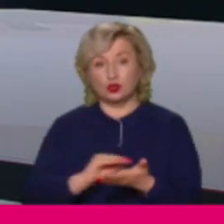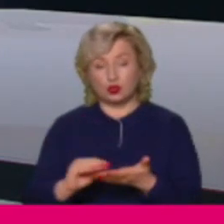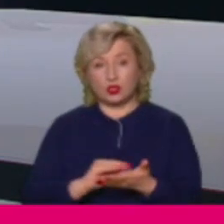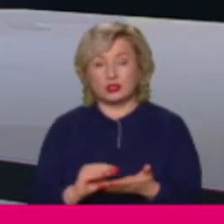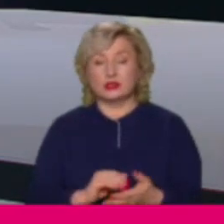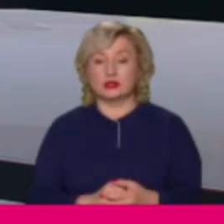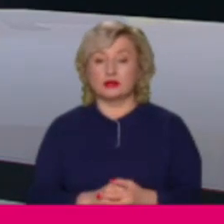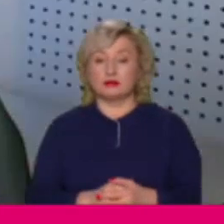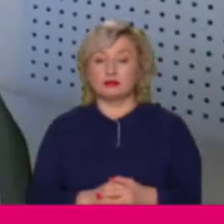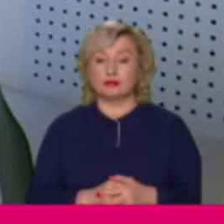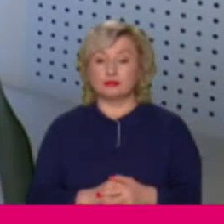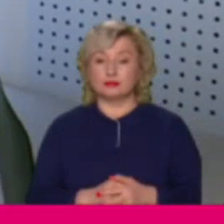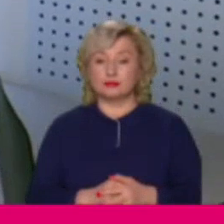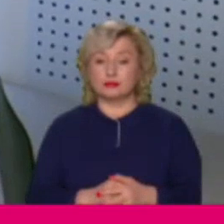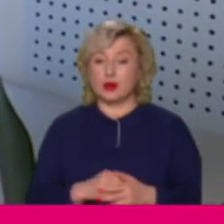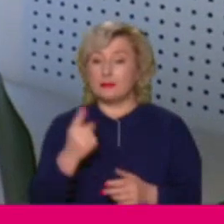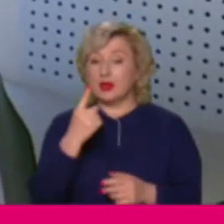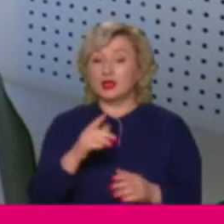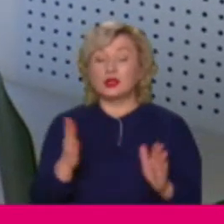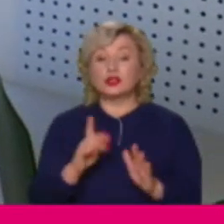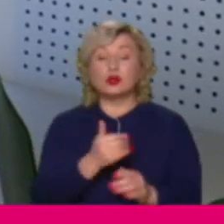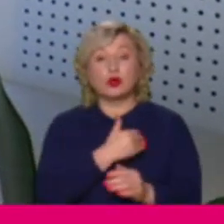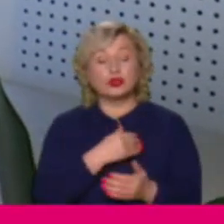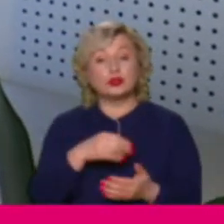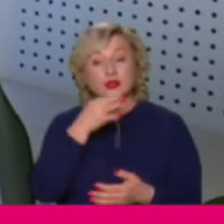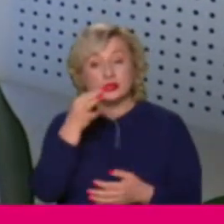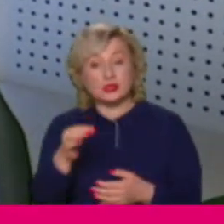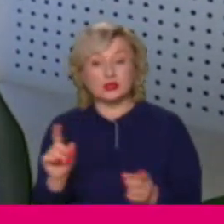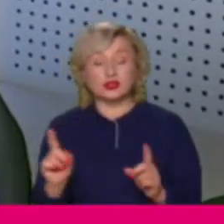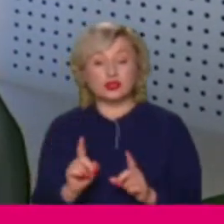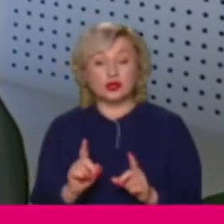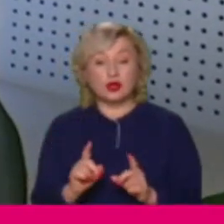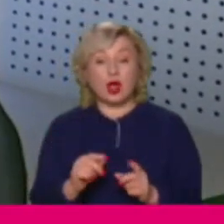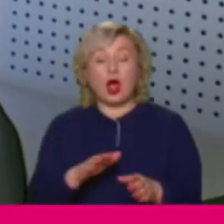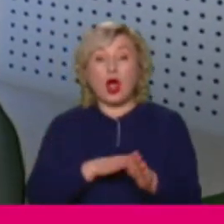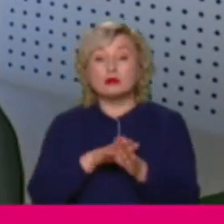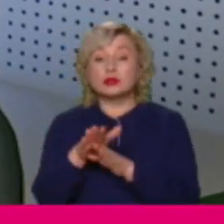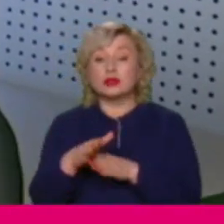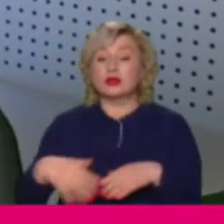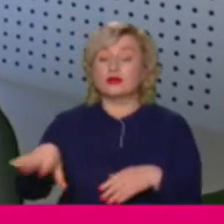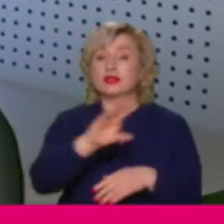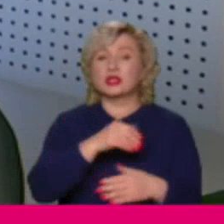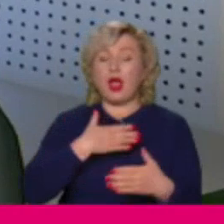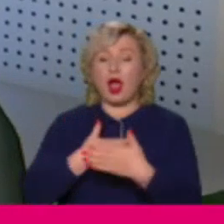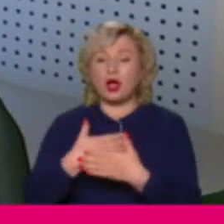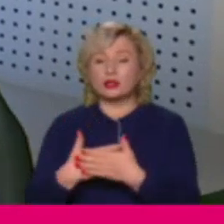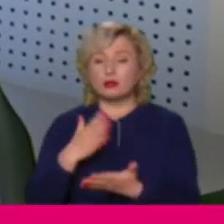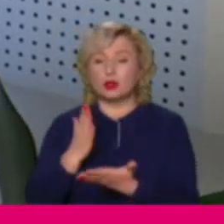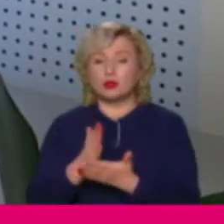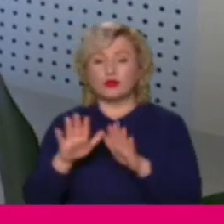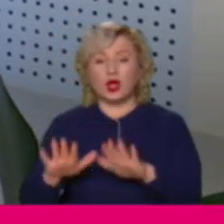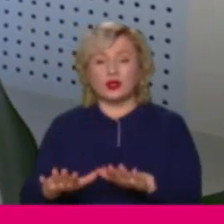дізнаємося. Перше, на чому хочу наголосити, це те, що абсолютно всі активності, перебування